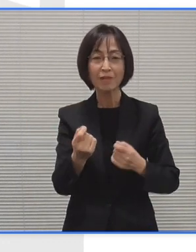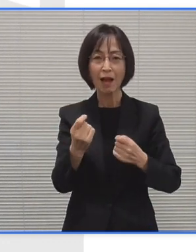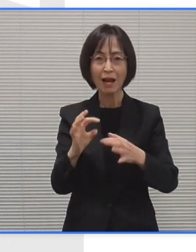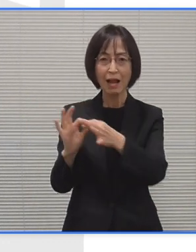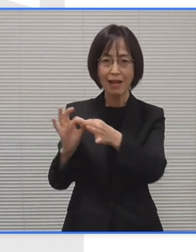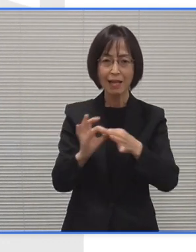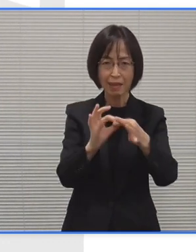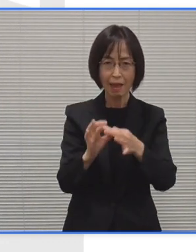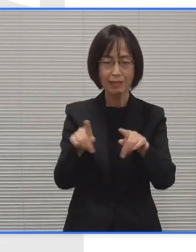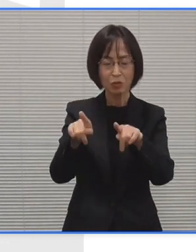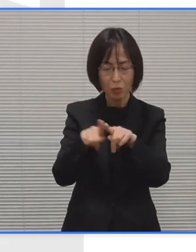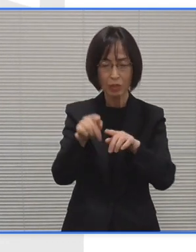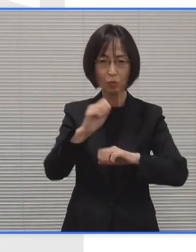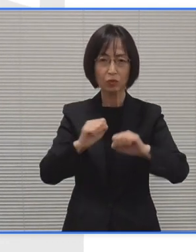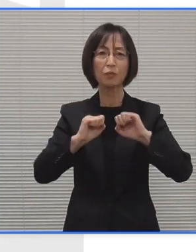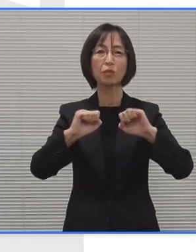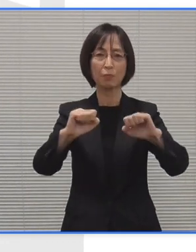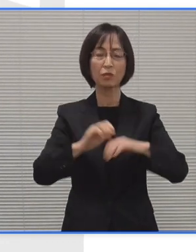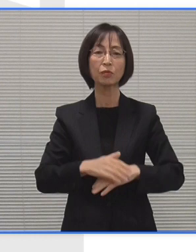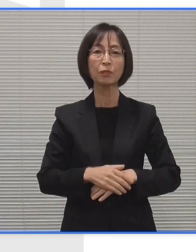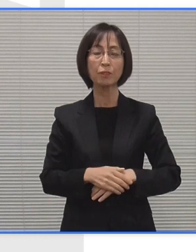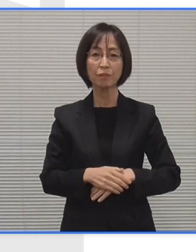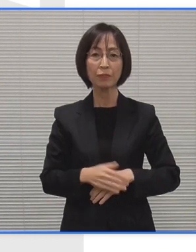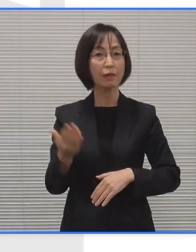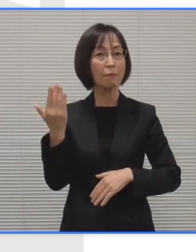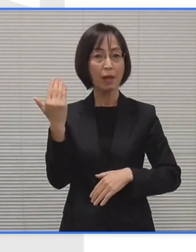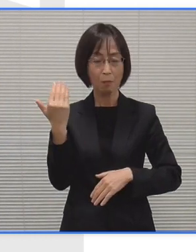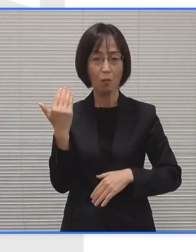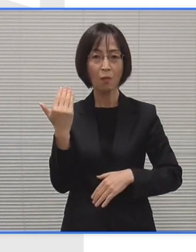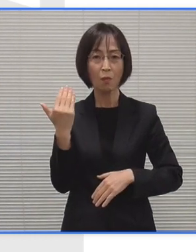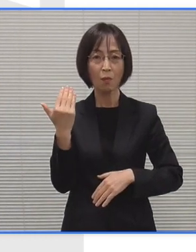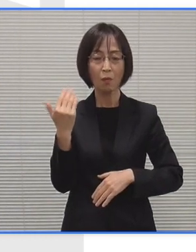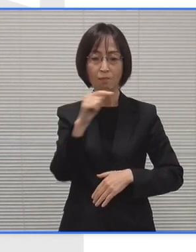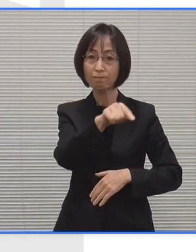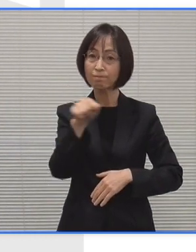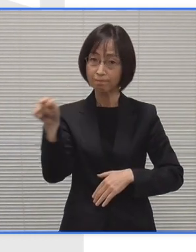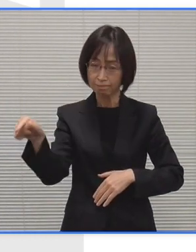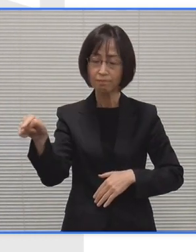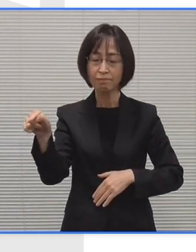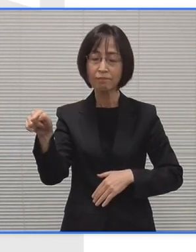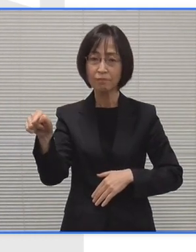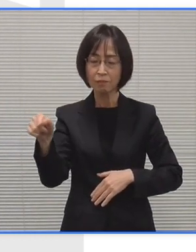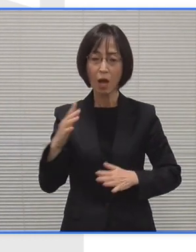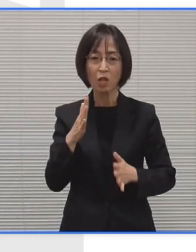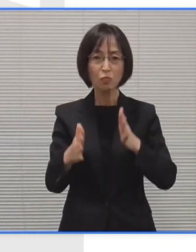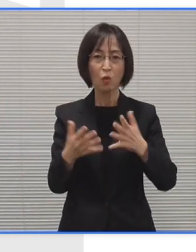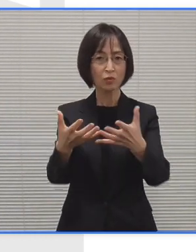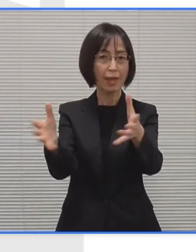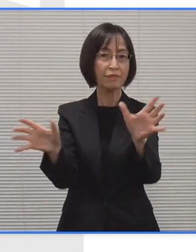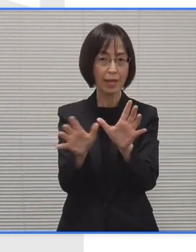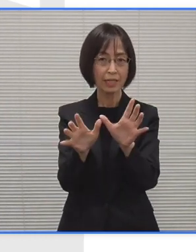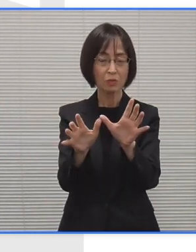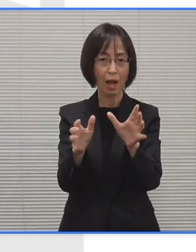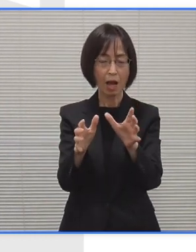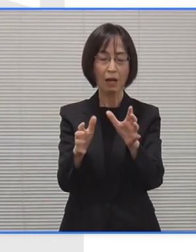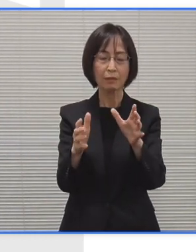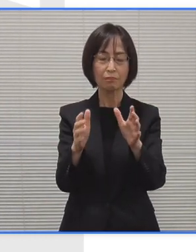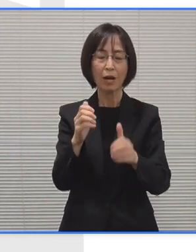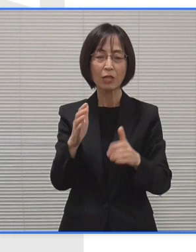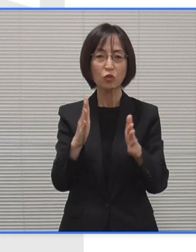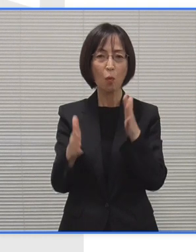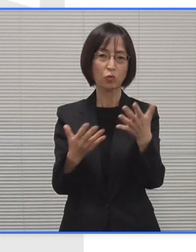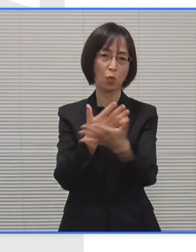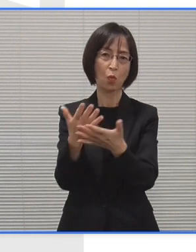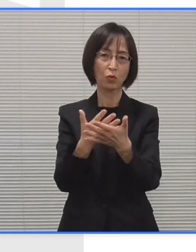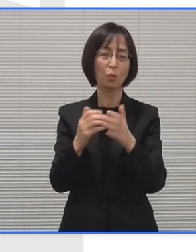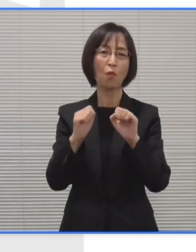組みを行います。これまでもですね、両自治体がスポーツ団体なんかはスポーツ交流をずっとやって